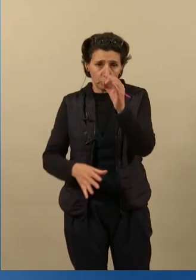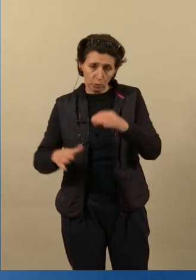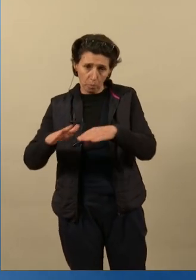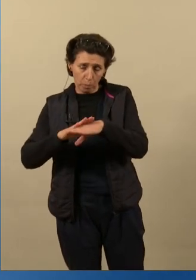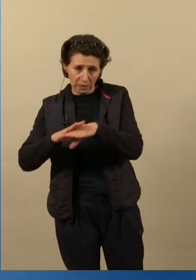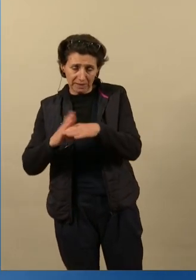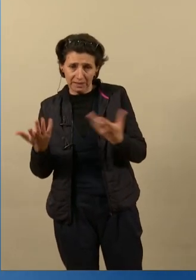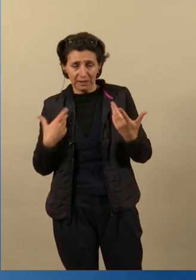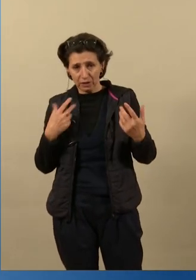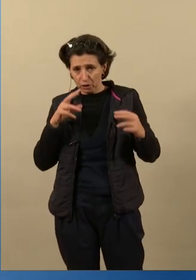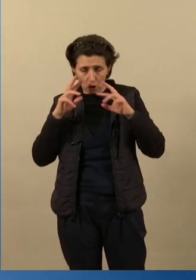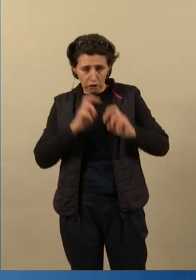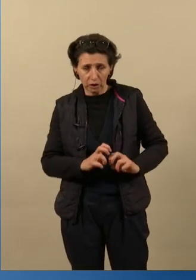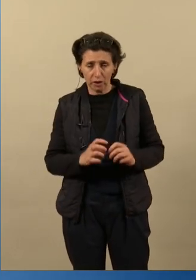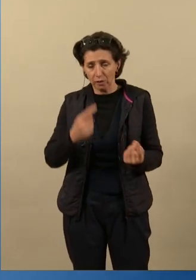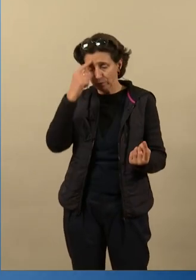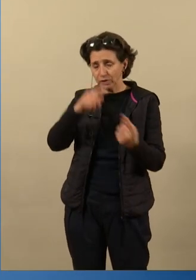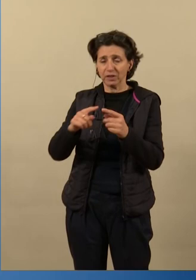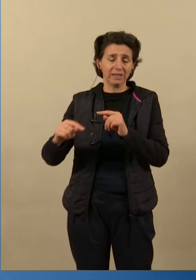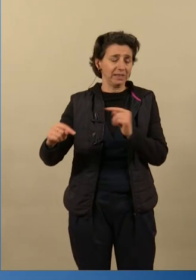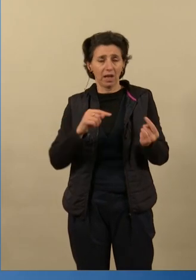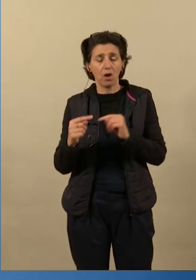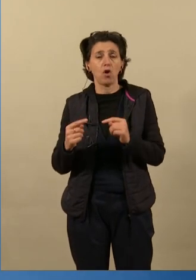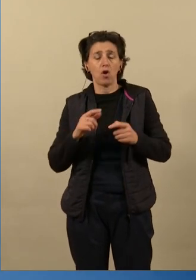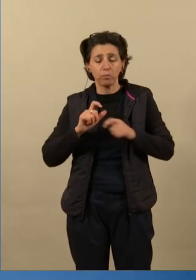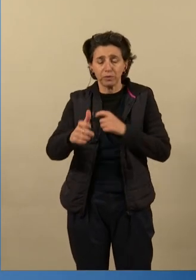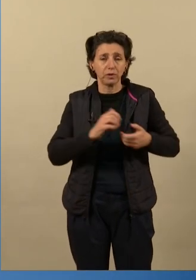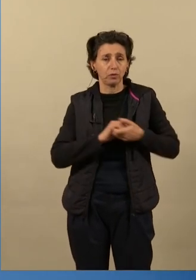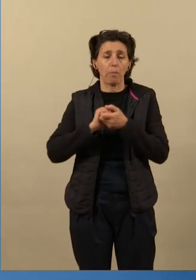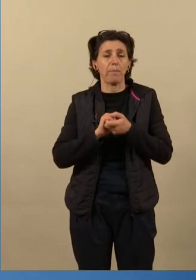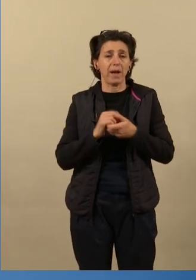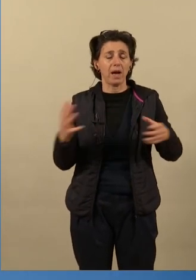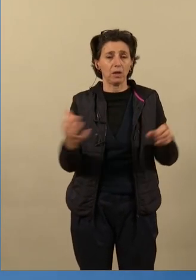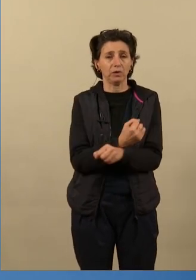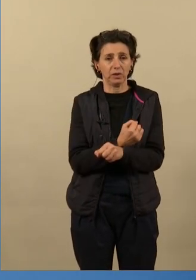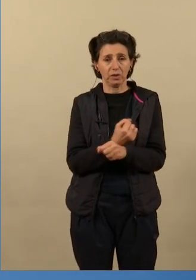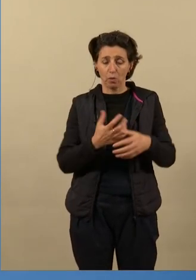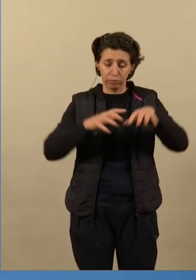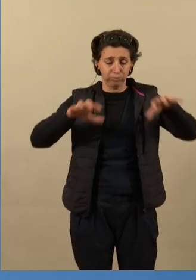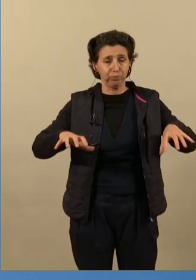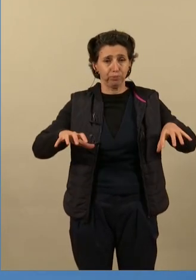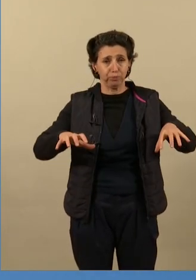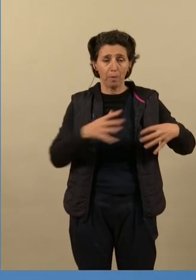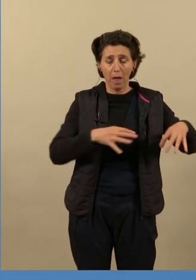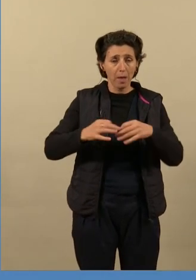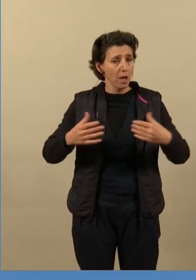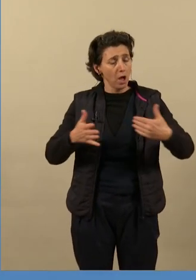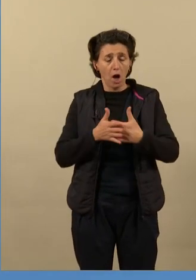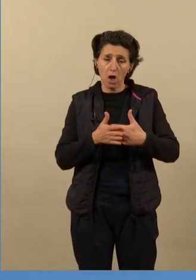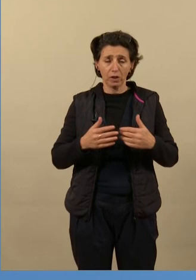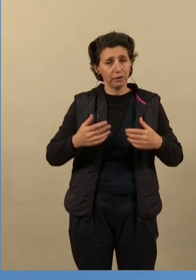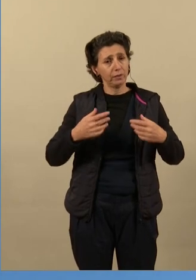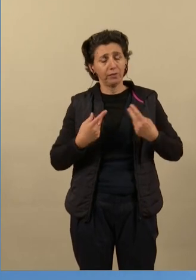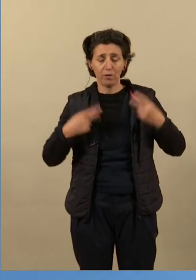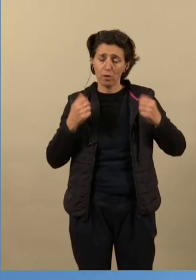du dialogue et du processus de paix défendre une solution à deux états vivant côte à côte et en sécurité pour une paix durable dans le respect des